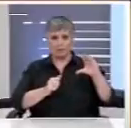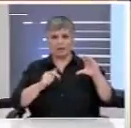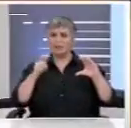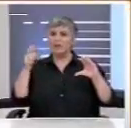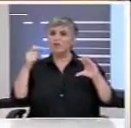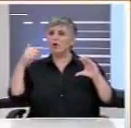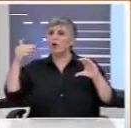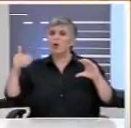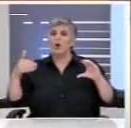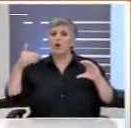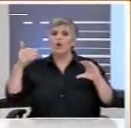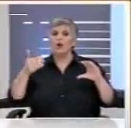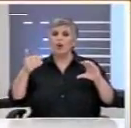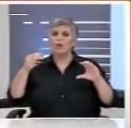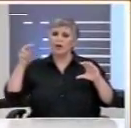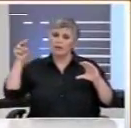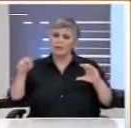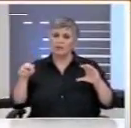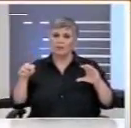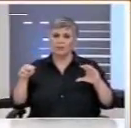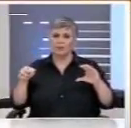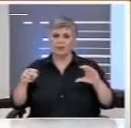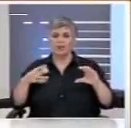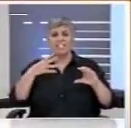μίλησε ο Πρωθυπουργός για